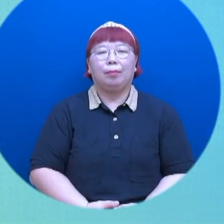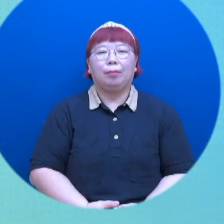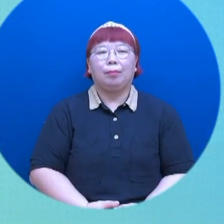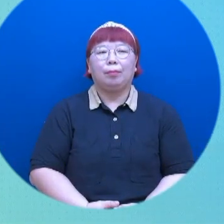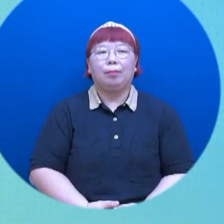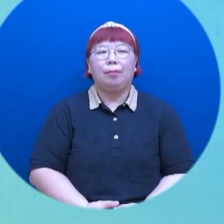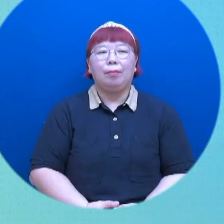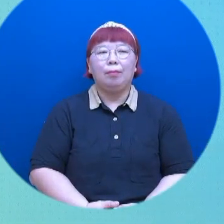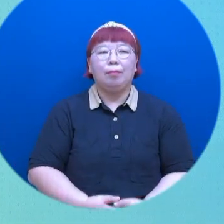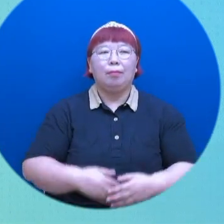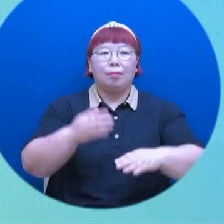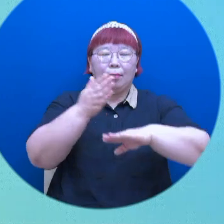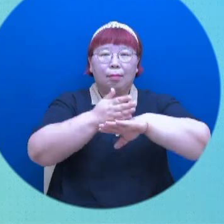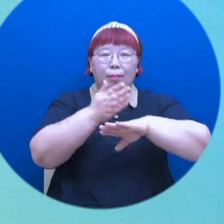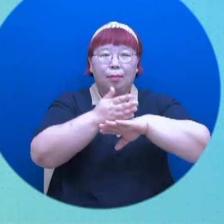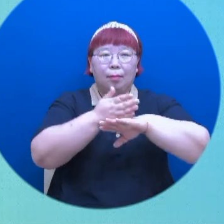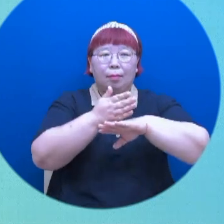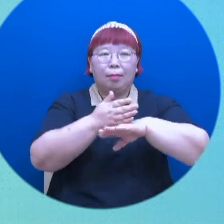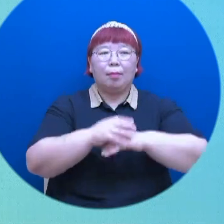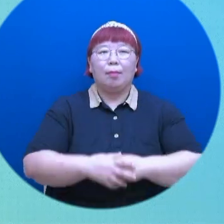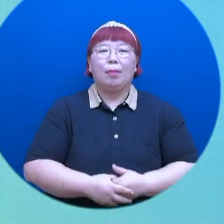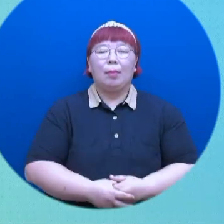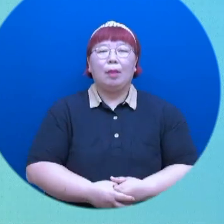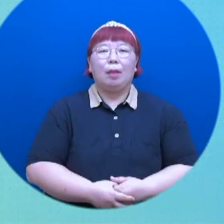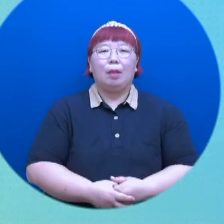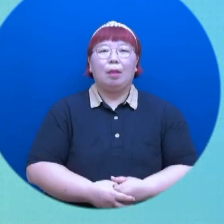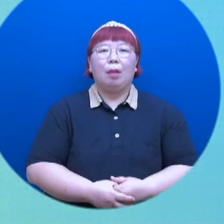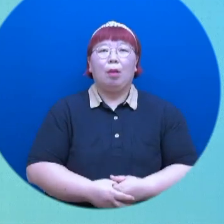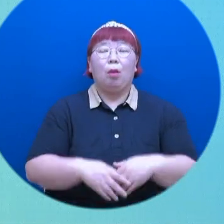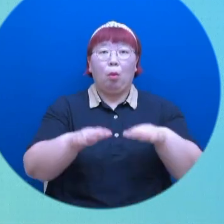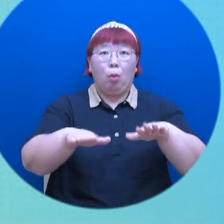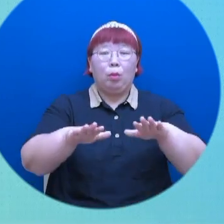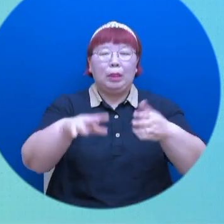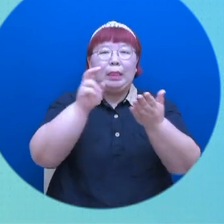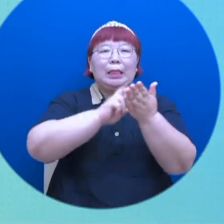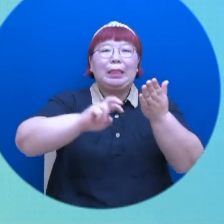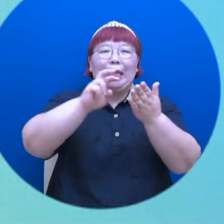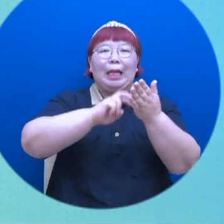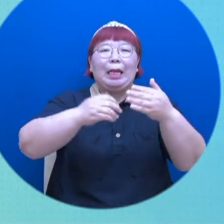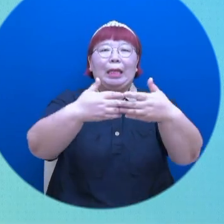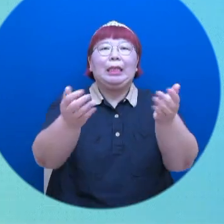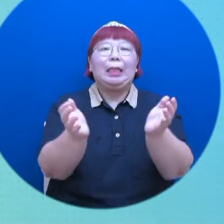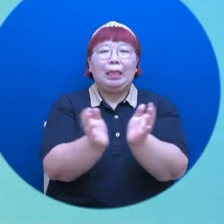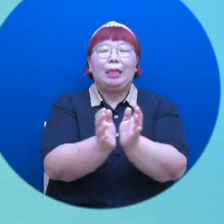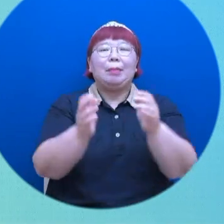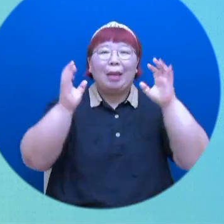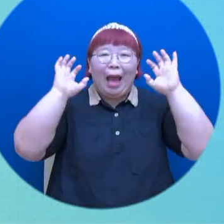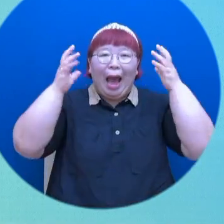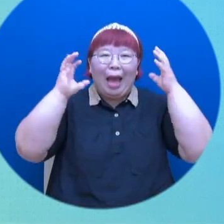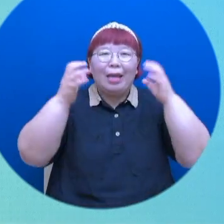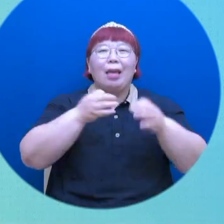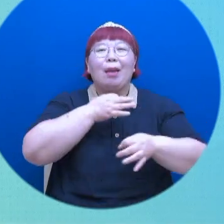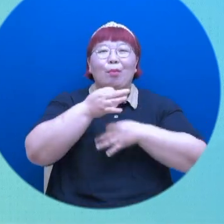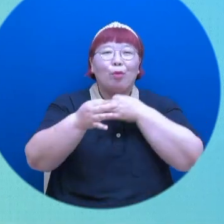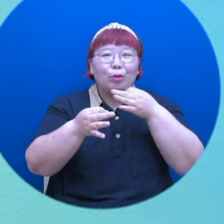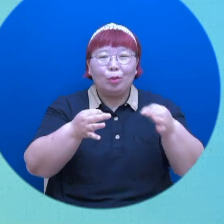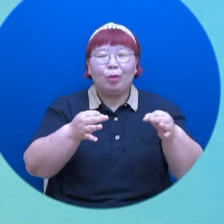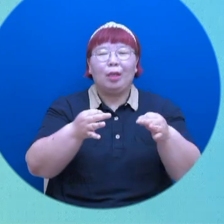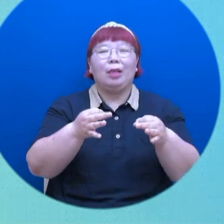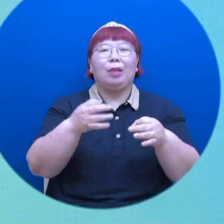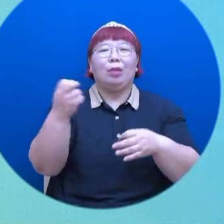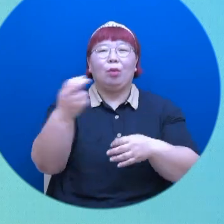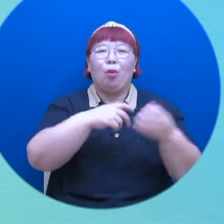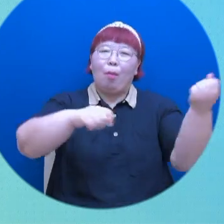네, 감사합니다. 오늘 우리 찬양대 아이의 목소리와 또